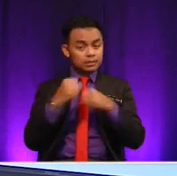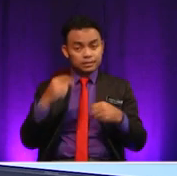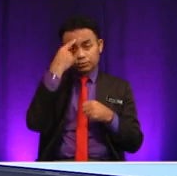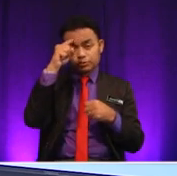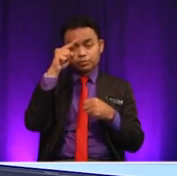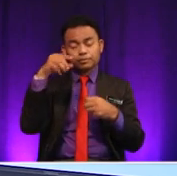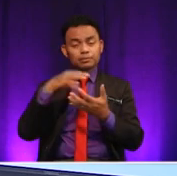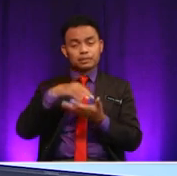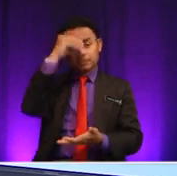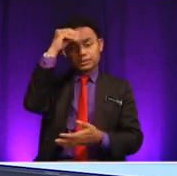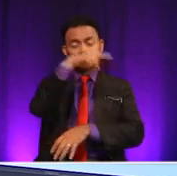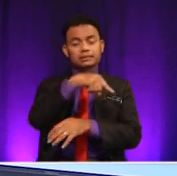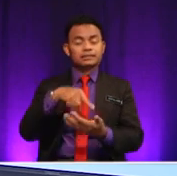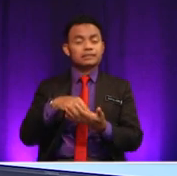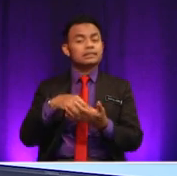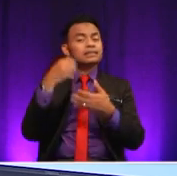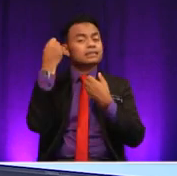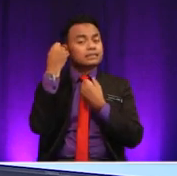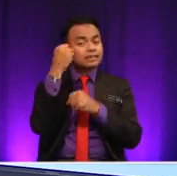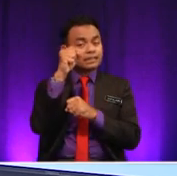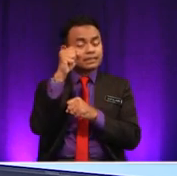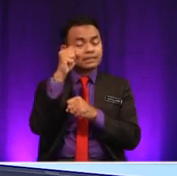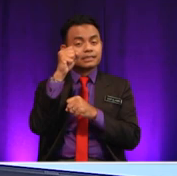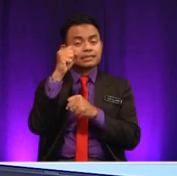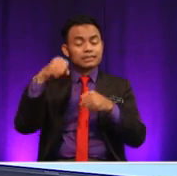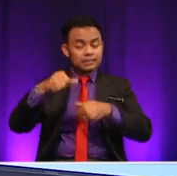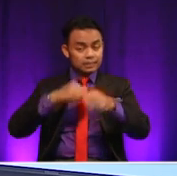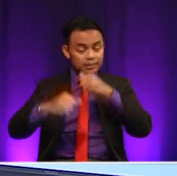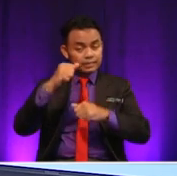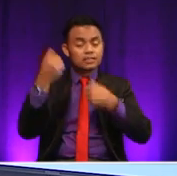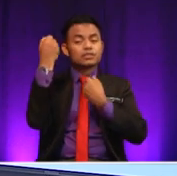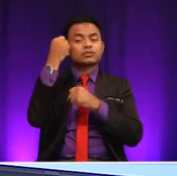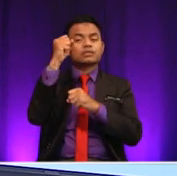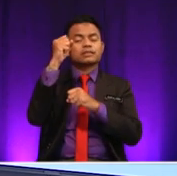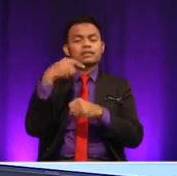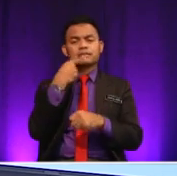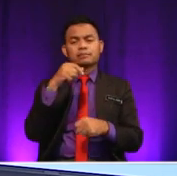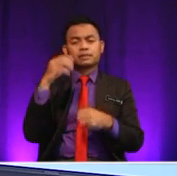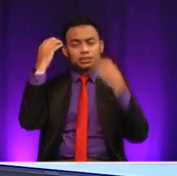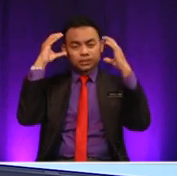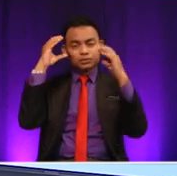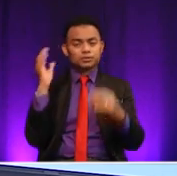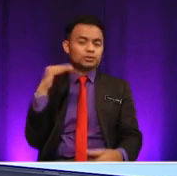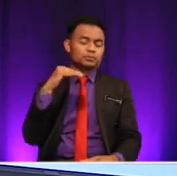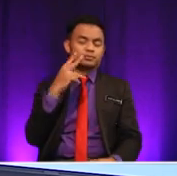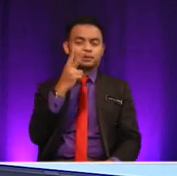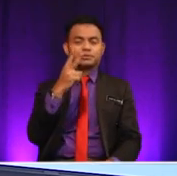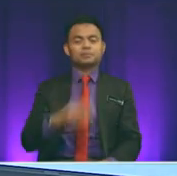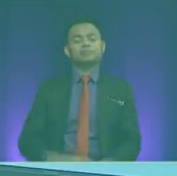bagi mata pelajaran sains Siapakah guru yang akan bersama-sama dengan kita jadi kita saksikan bersama-sama